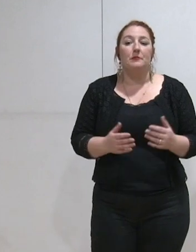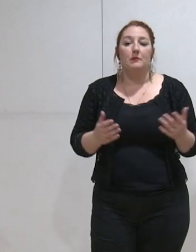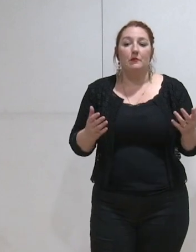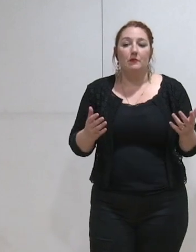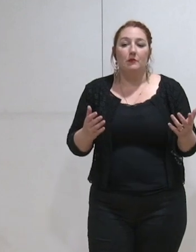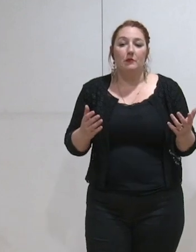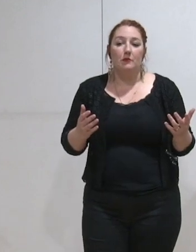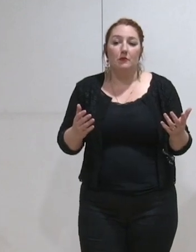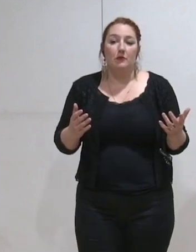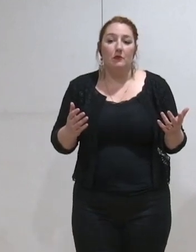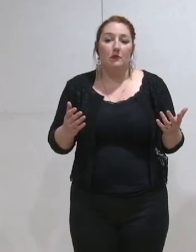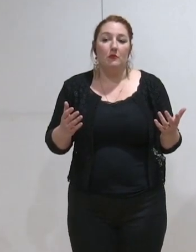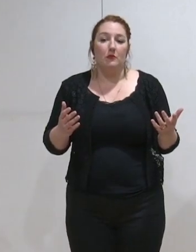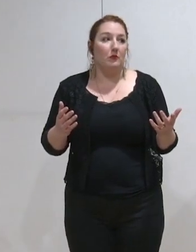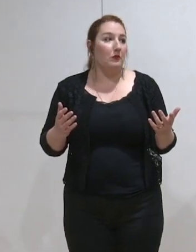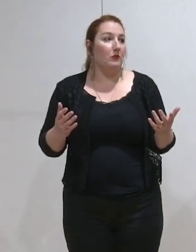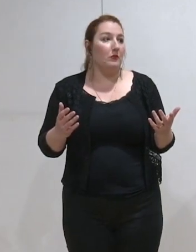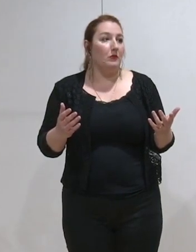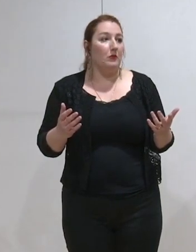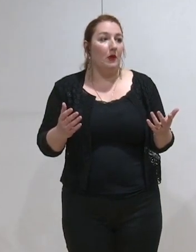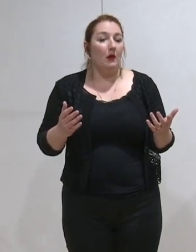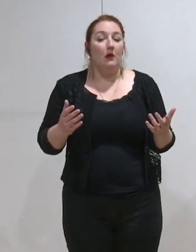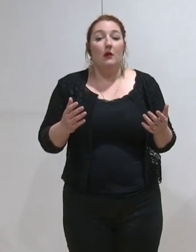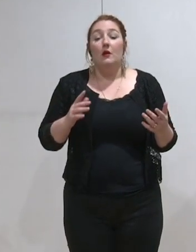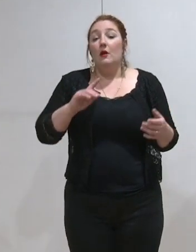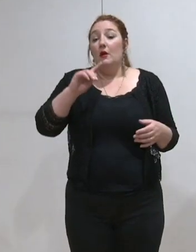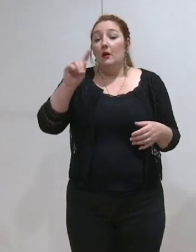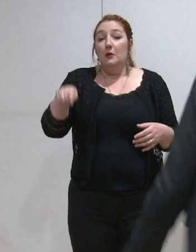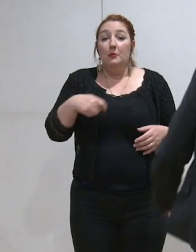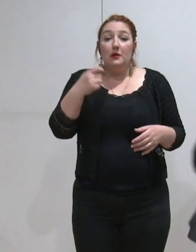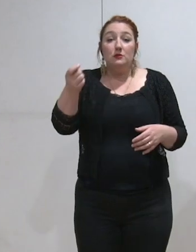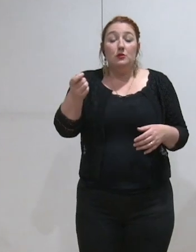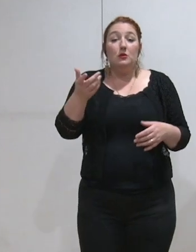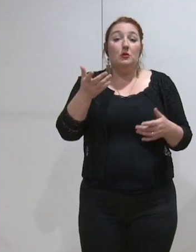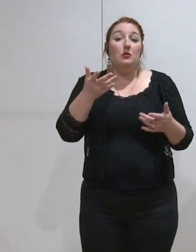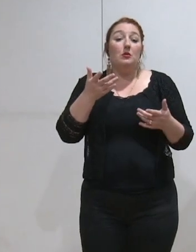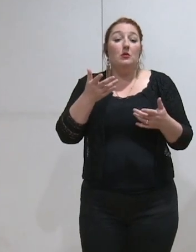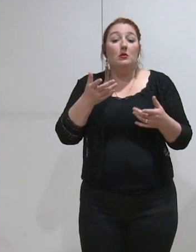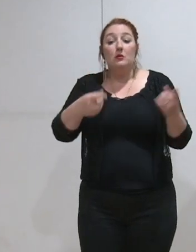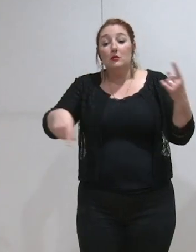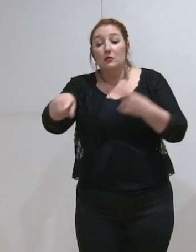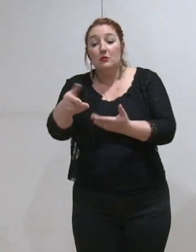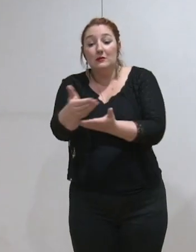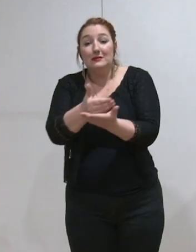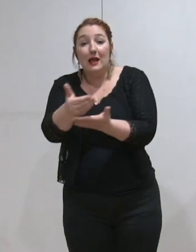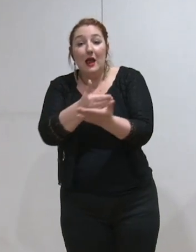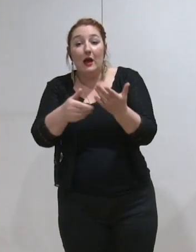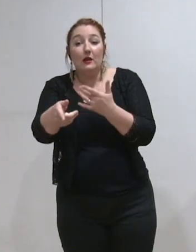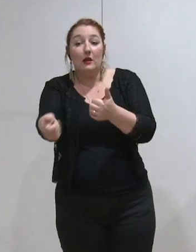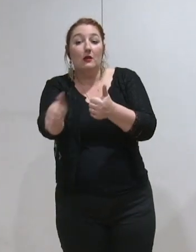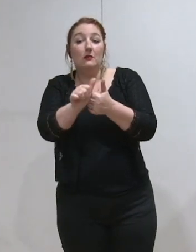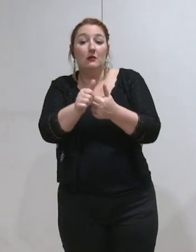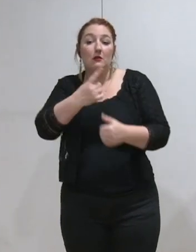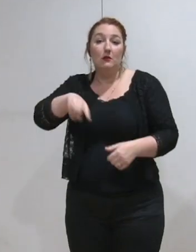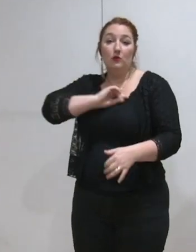l'ordre des choses si on se place évidemment du côté de ces salariés nous n'avons évidemment pas du tout le même